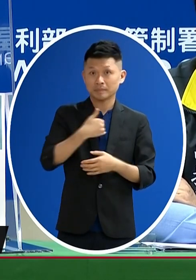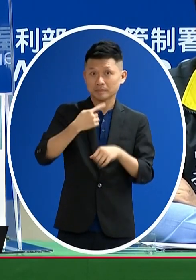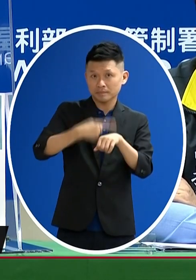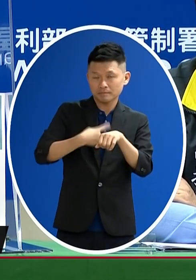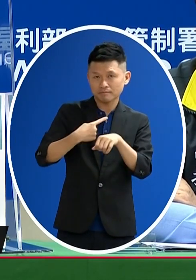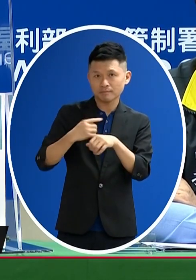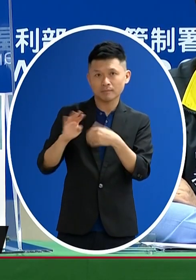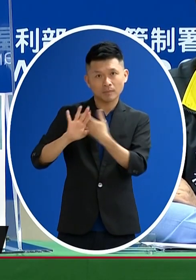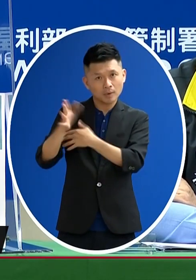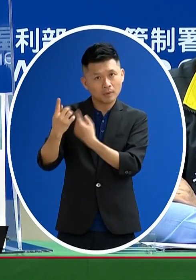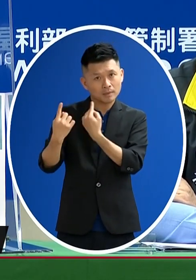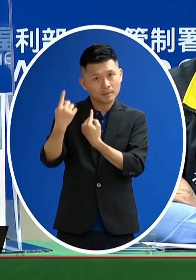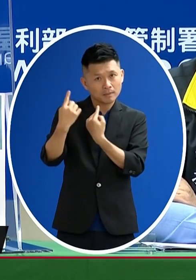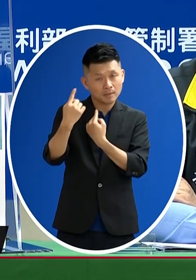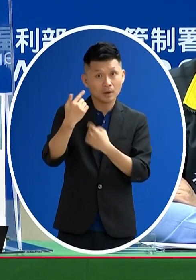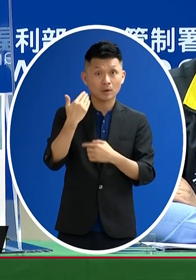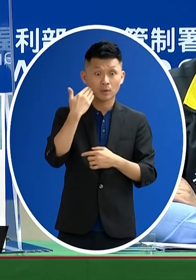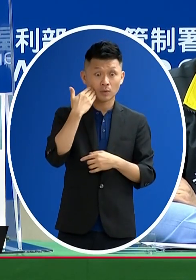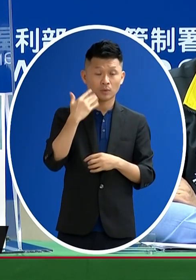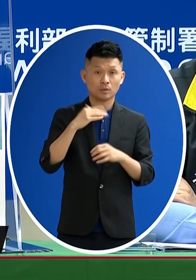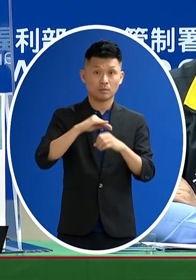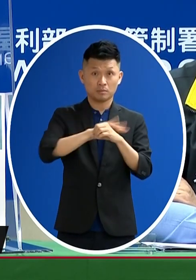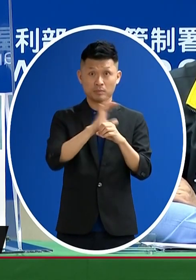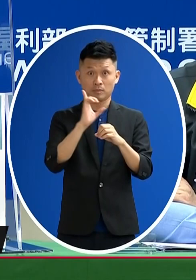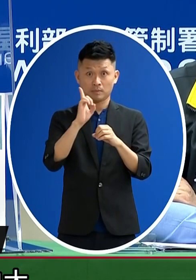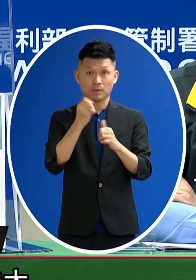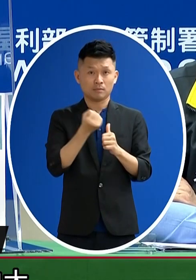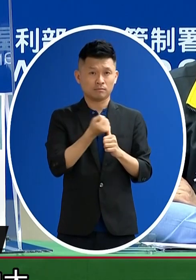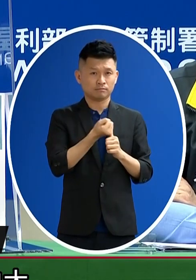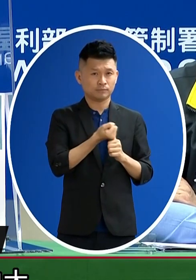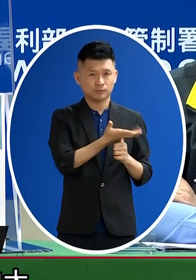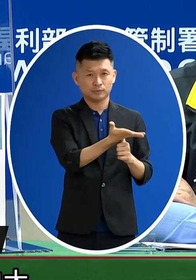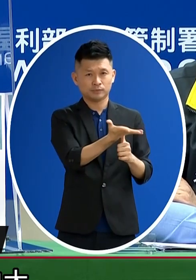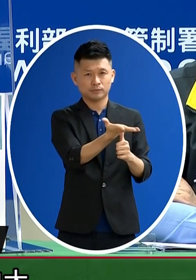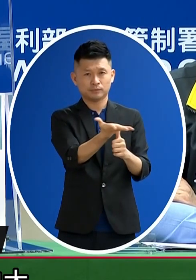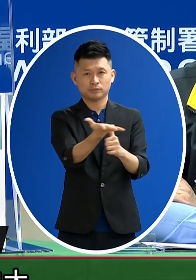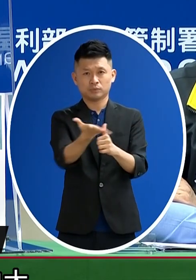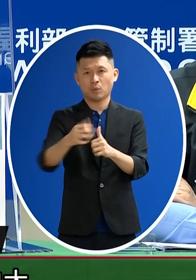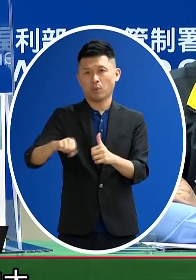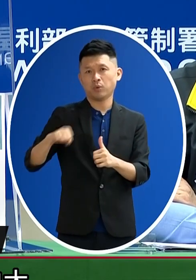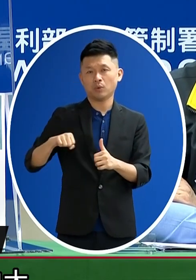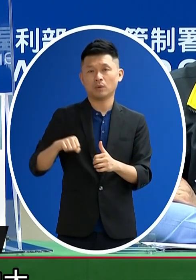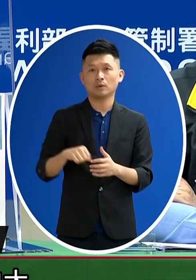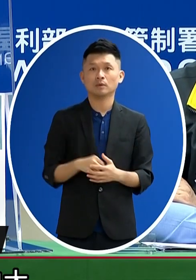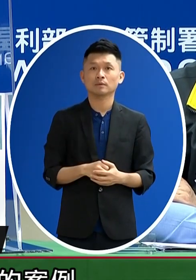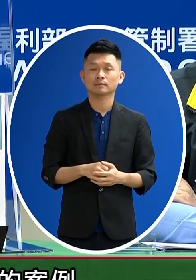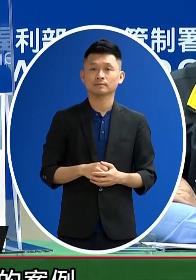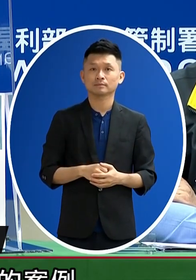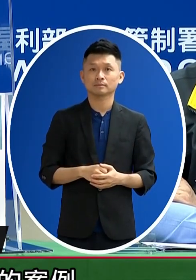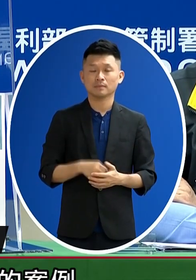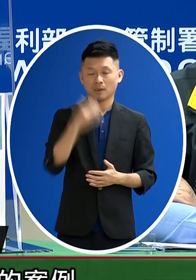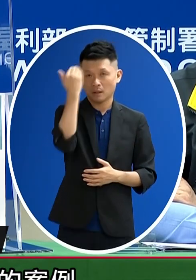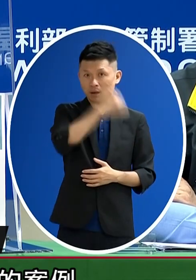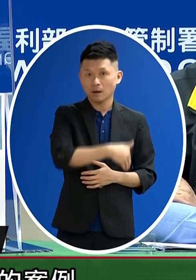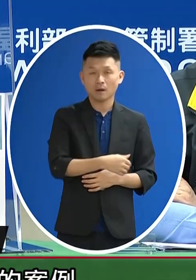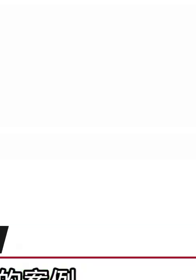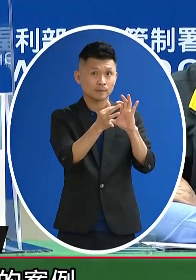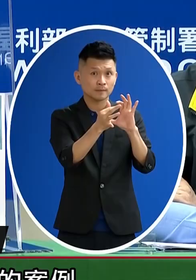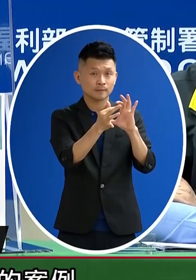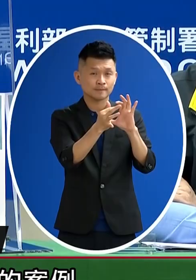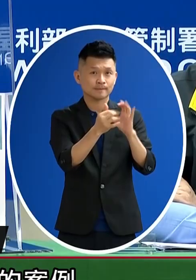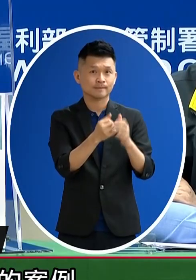外的一个经验，哈，一旦 Delta 它入侵，它的传播的力量是非常的大。那很快都变成主流